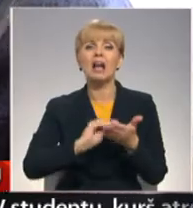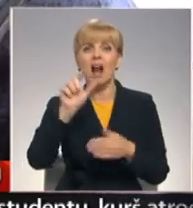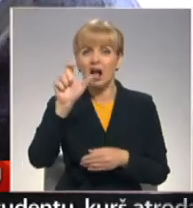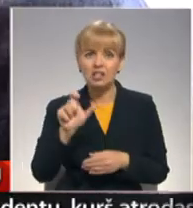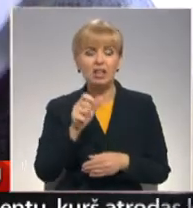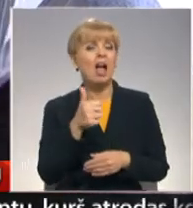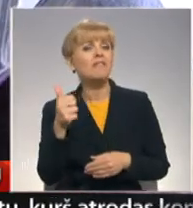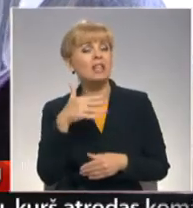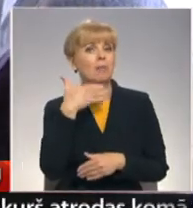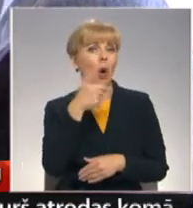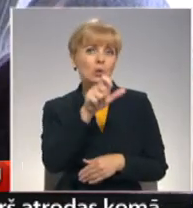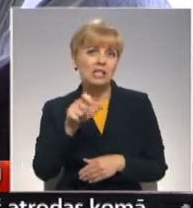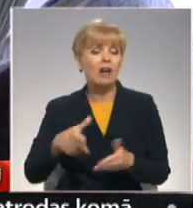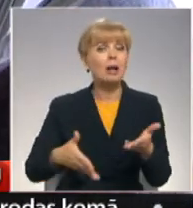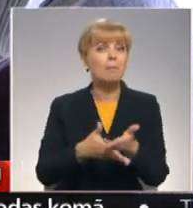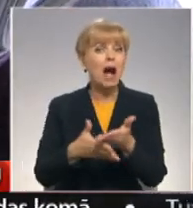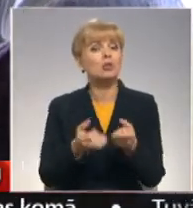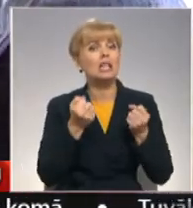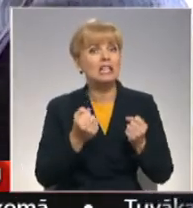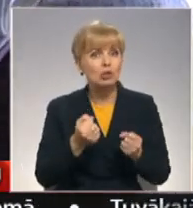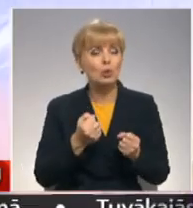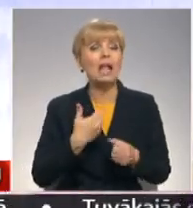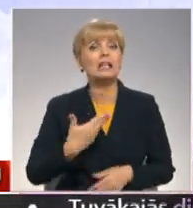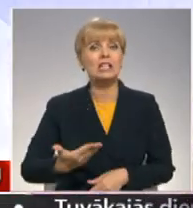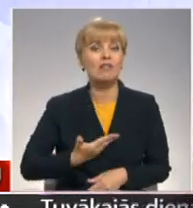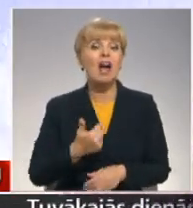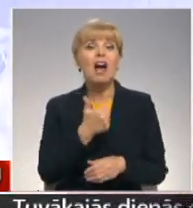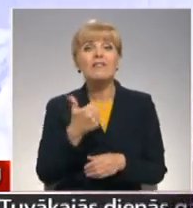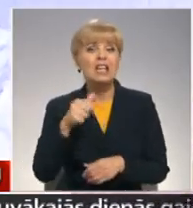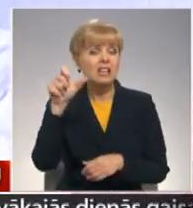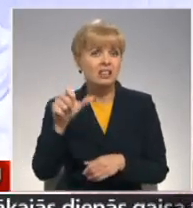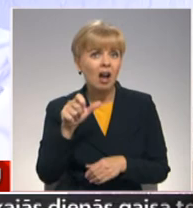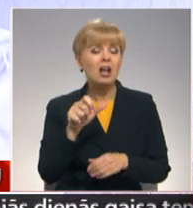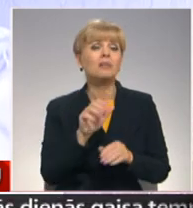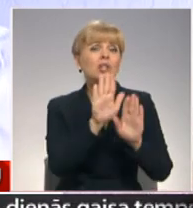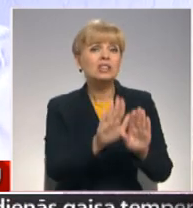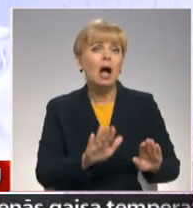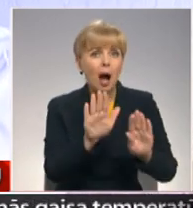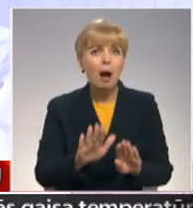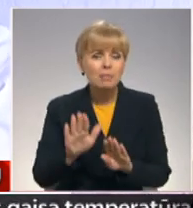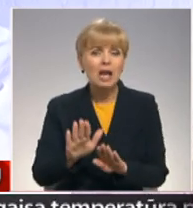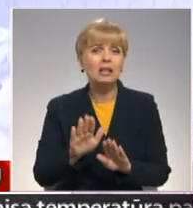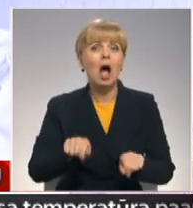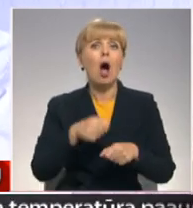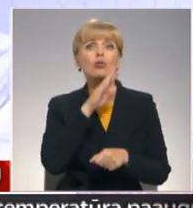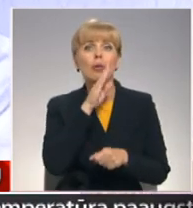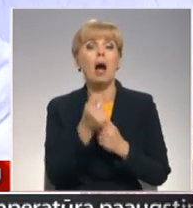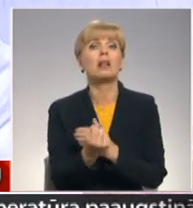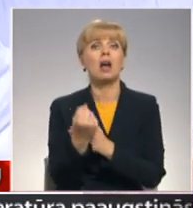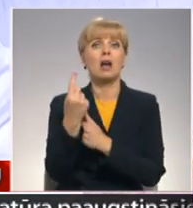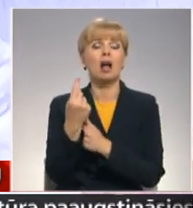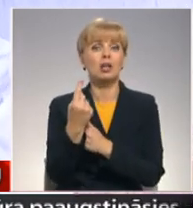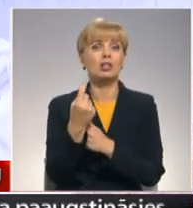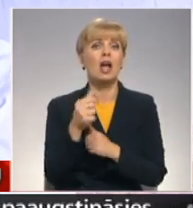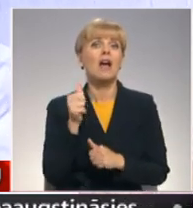viņam, gan daudziem citiem palīdzēja izturēt un izdzīvot. Viņa jau bija tā, kas tur samierināja tos cilvēku, kur tās audžumātes radās.